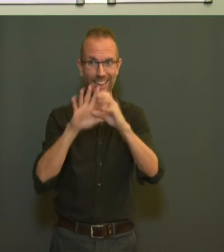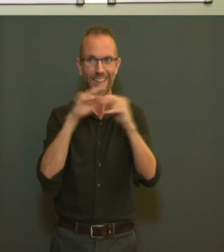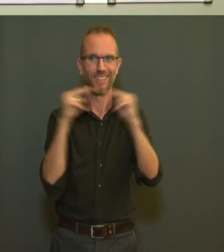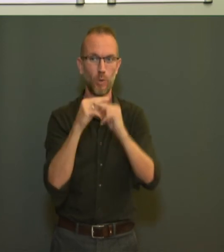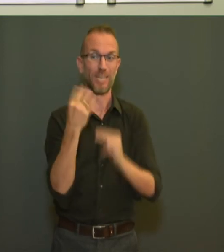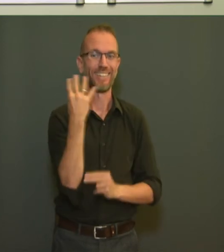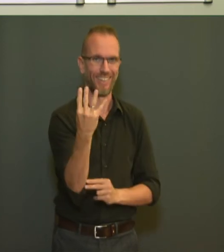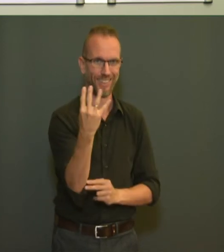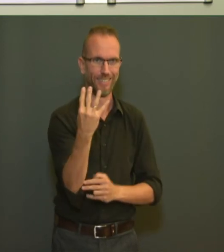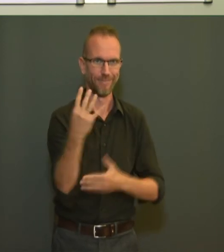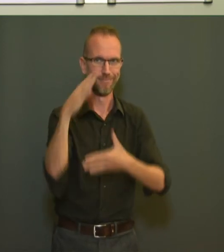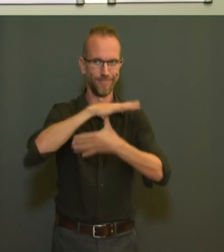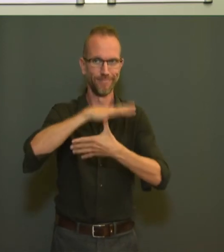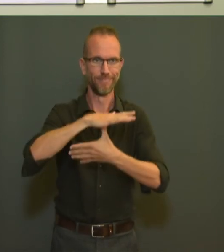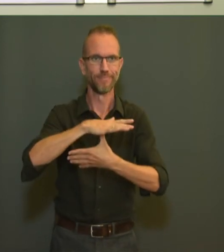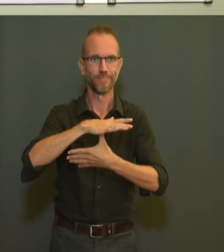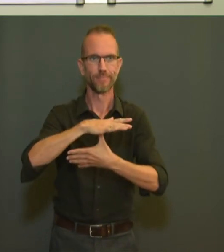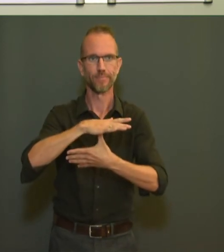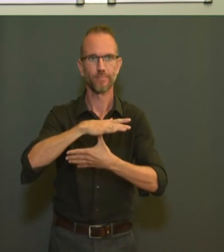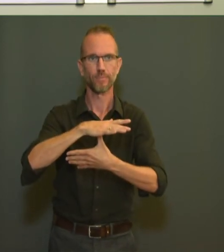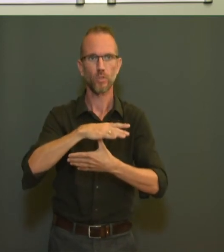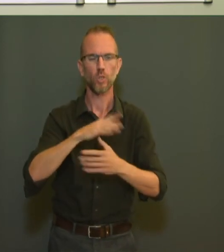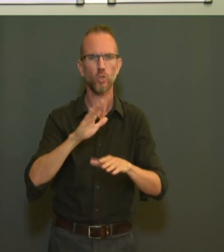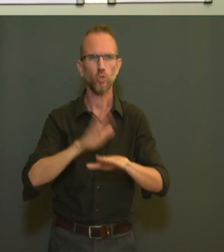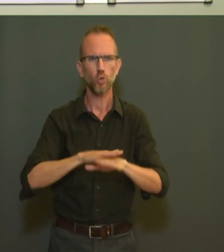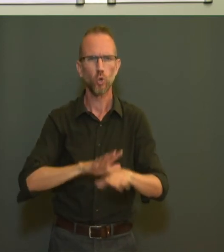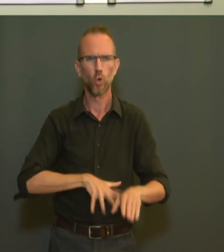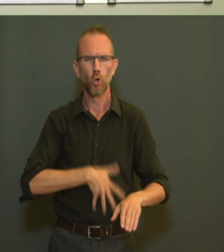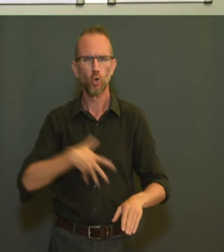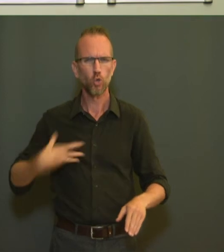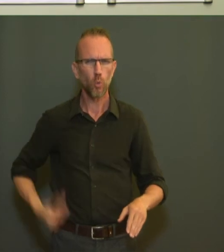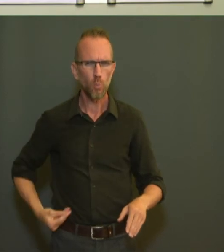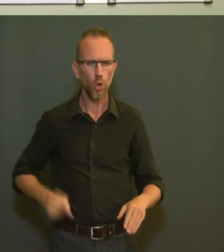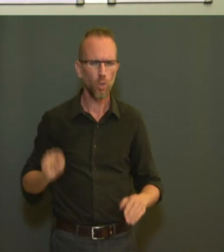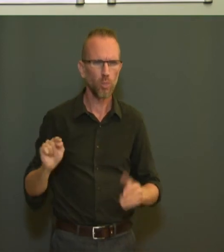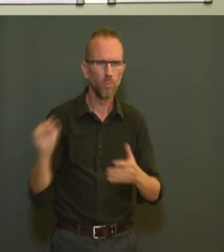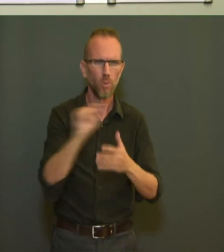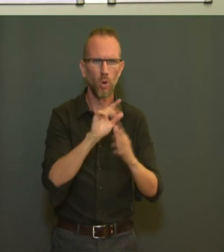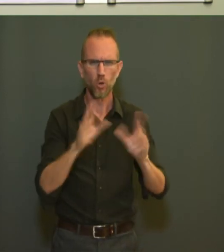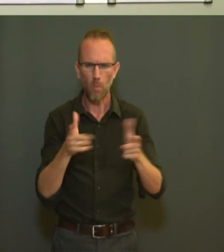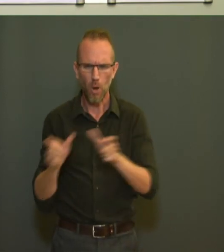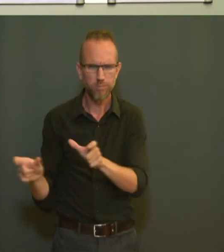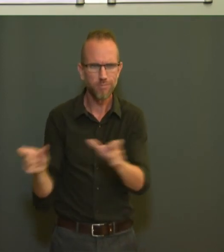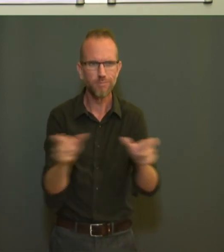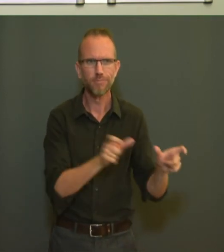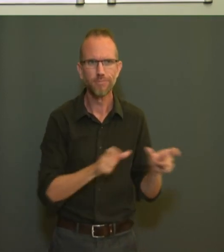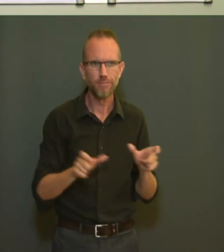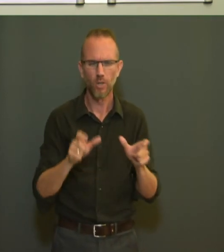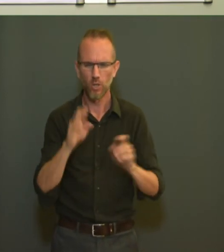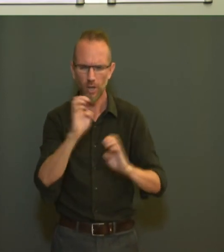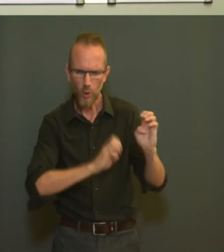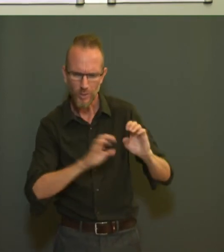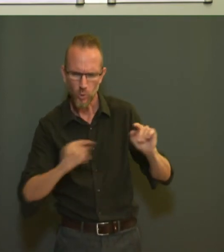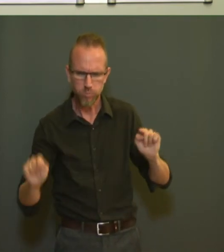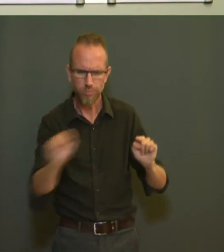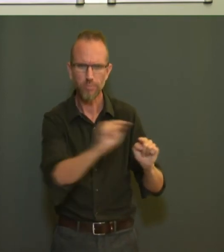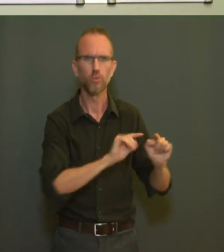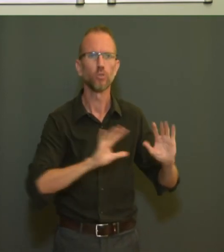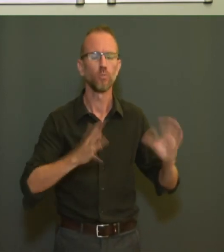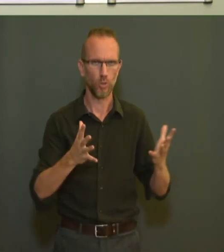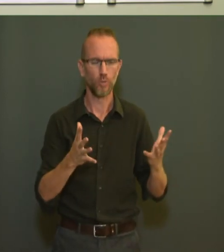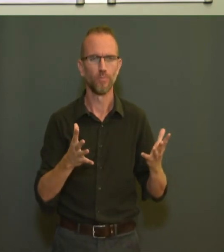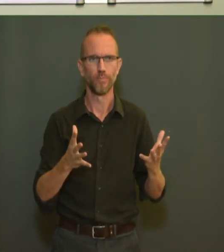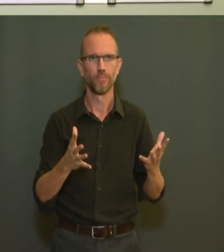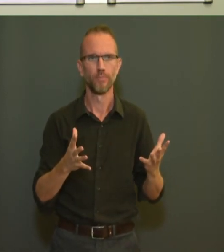Sur le plan communal, ce suivi, en tout cas, cette évaluation de la situation épidémiologique est effectuée toutes